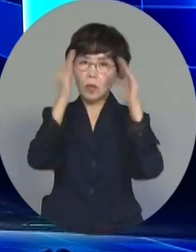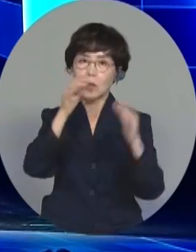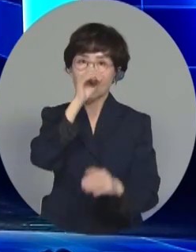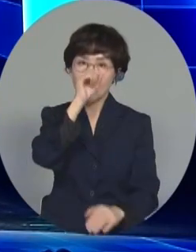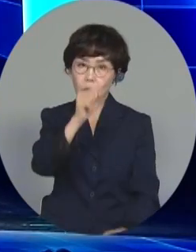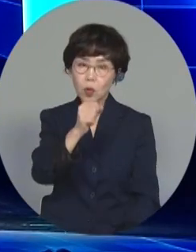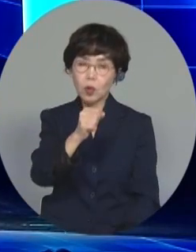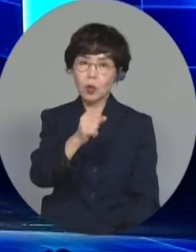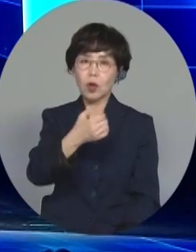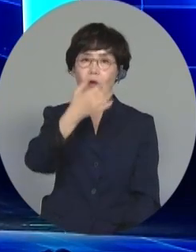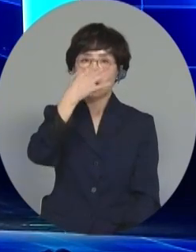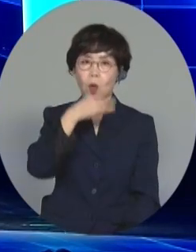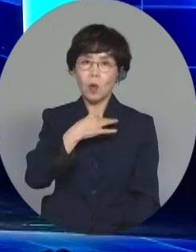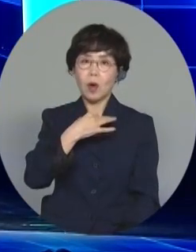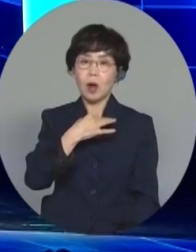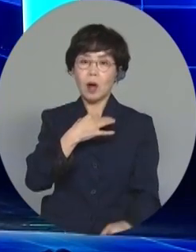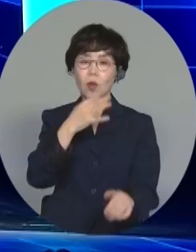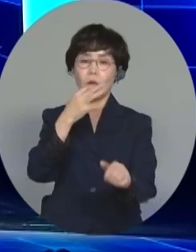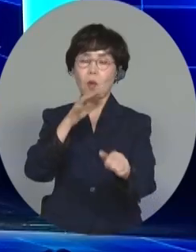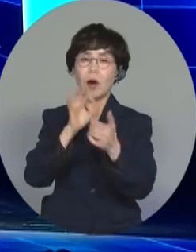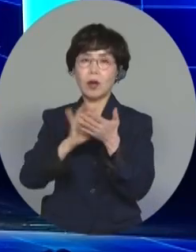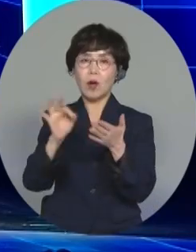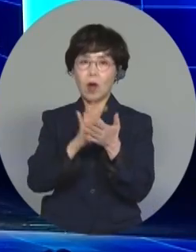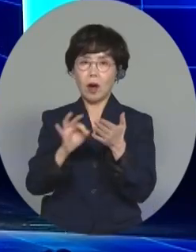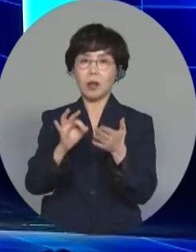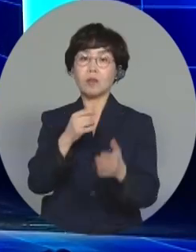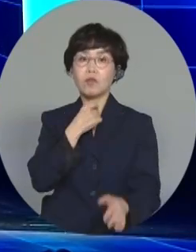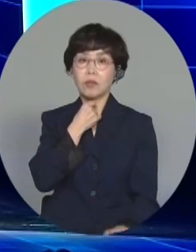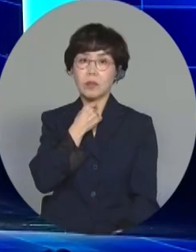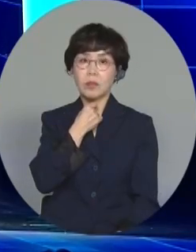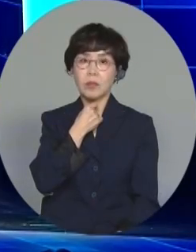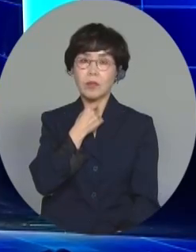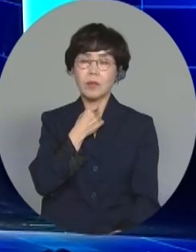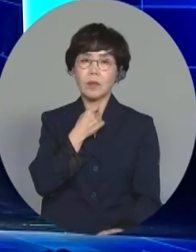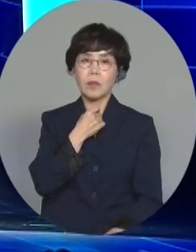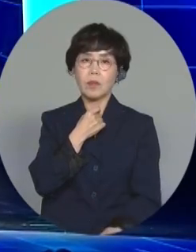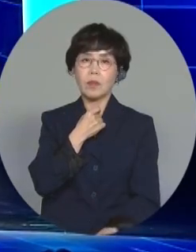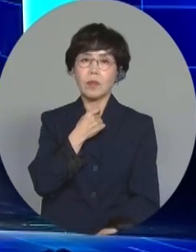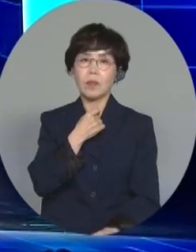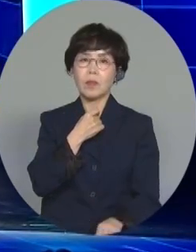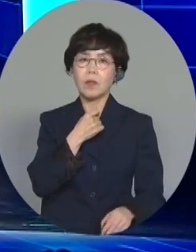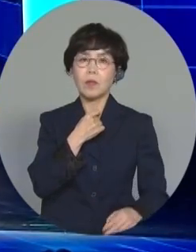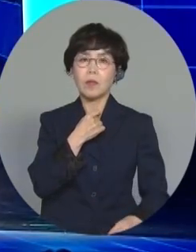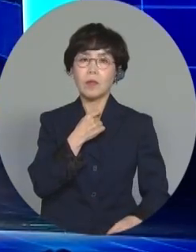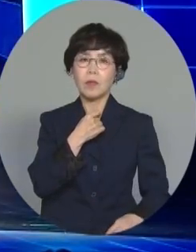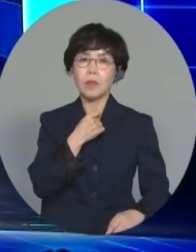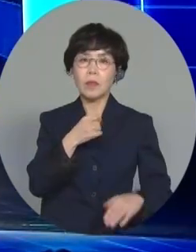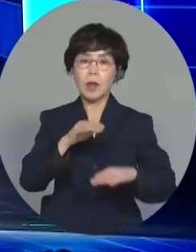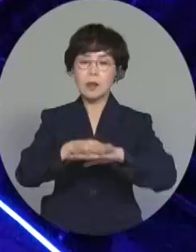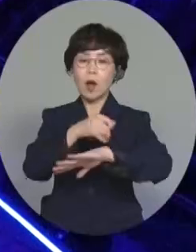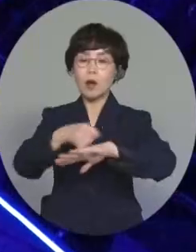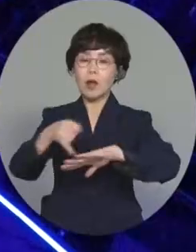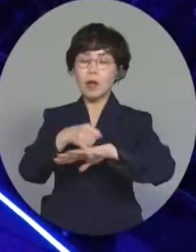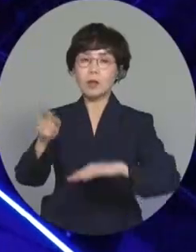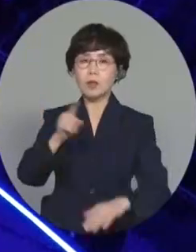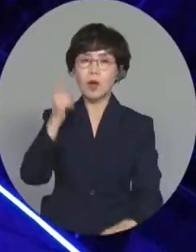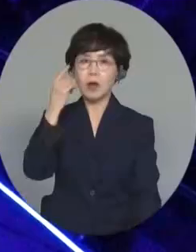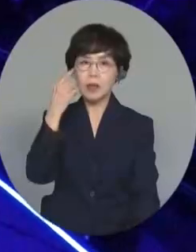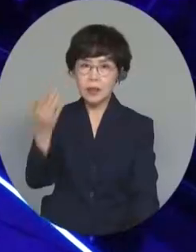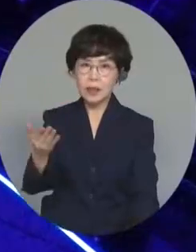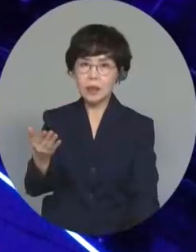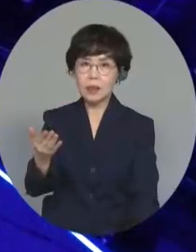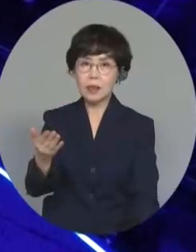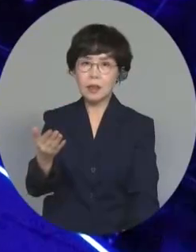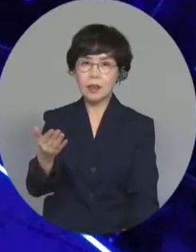긍정적인 효익을 누리기 위해서 활용하는 것을 원합니다. 그리고 신뢰할 수 있는 AI 설계란 무엇일지